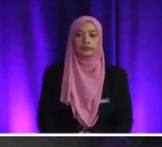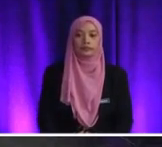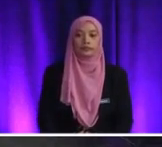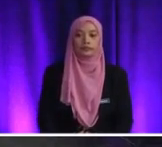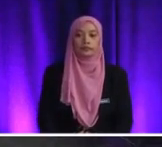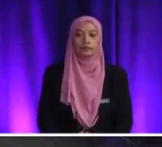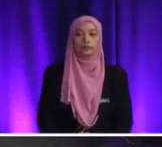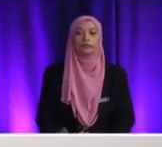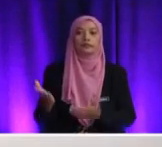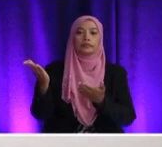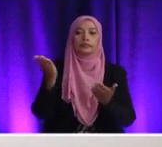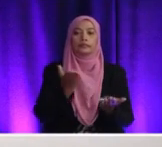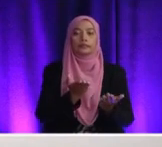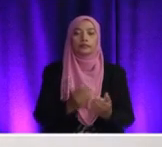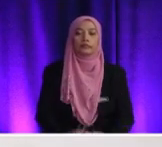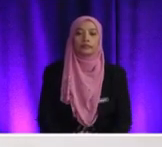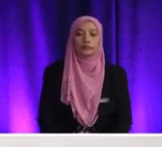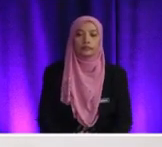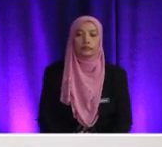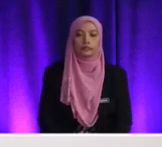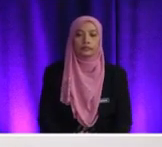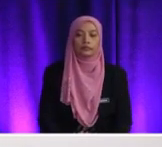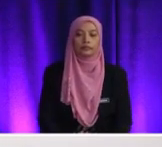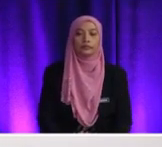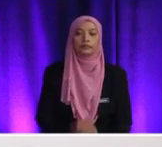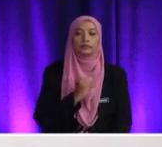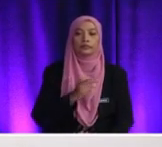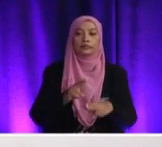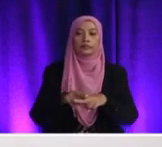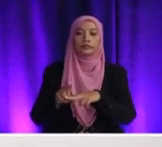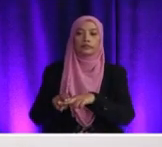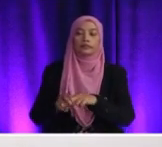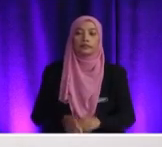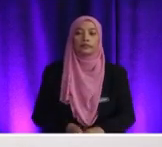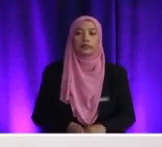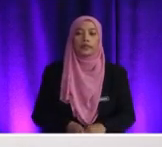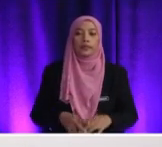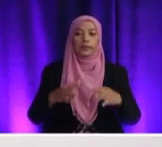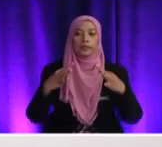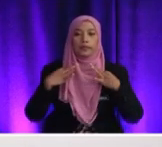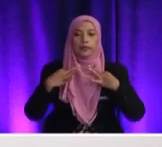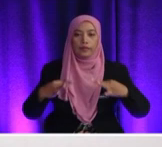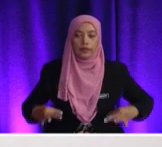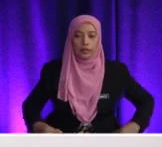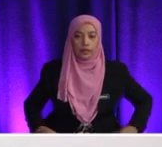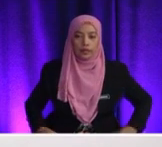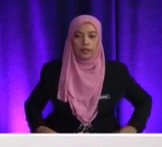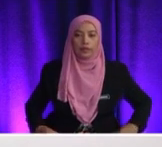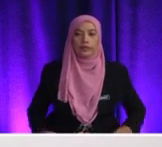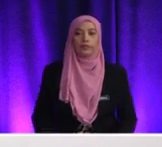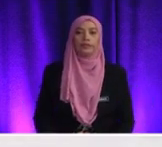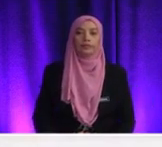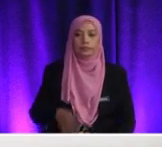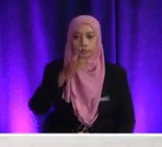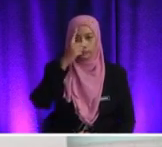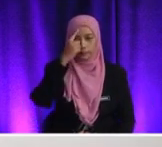Oh yes I like Ilham segan nge-review pencipta jadi backup essence ego saya enak jadi backup fashionnya terkena